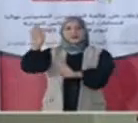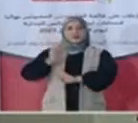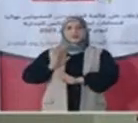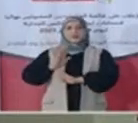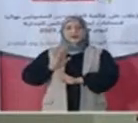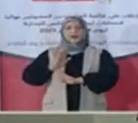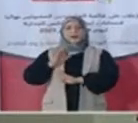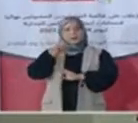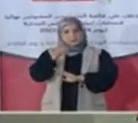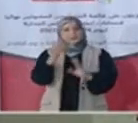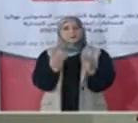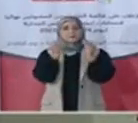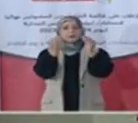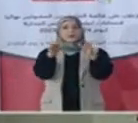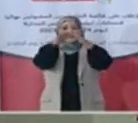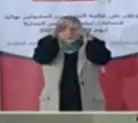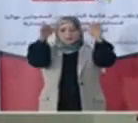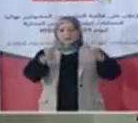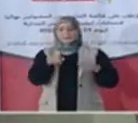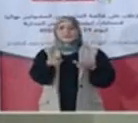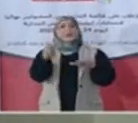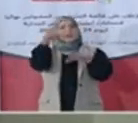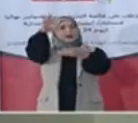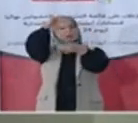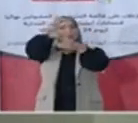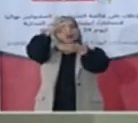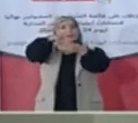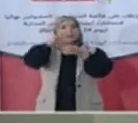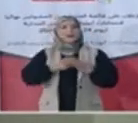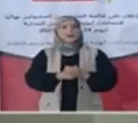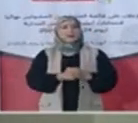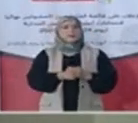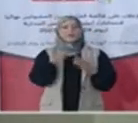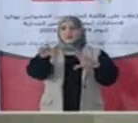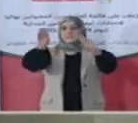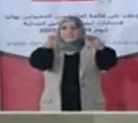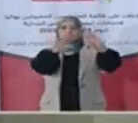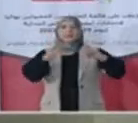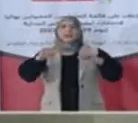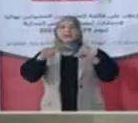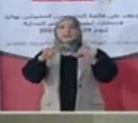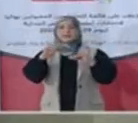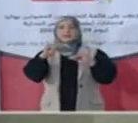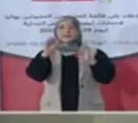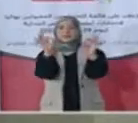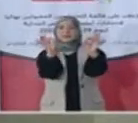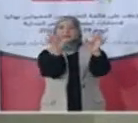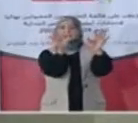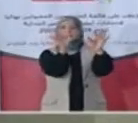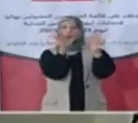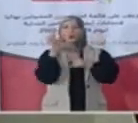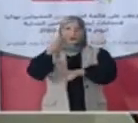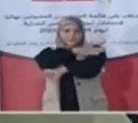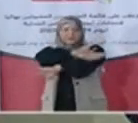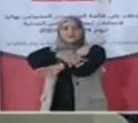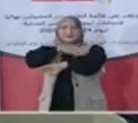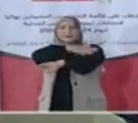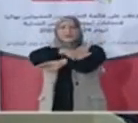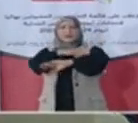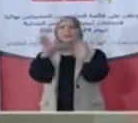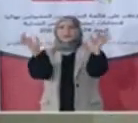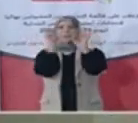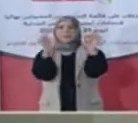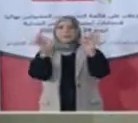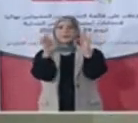تكون كخيمة تحتضن مركز اقتراع في مناطق قليلة جدا ونائية وما فيهاش حتى